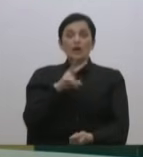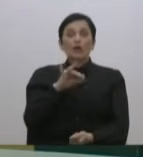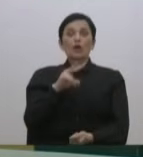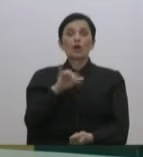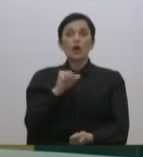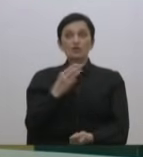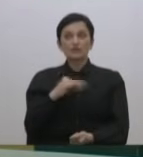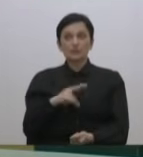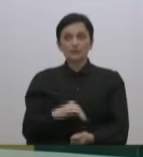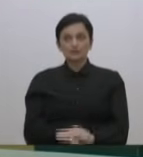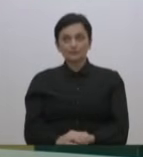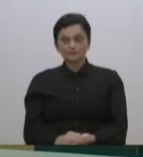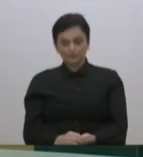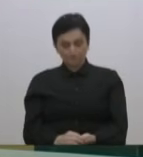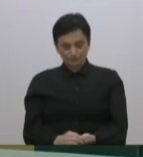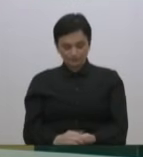ეკალილოშვილი.